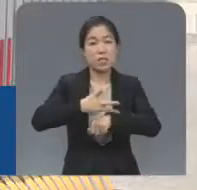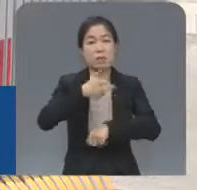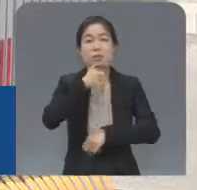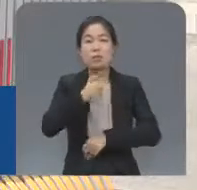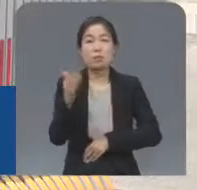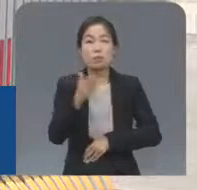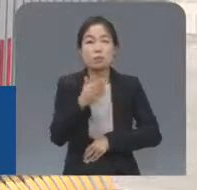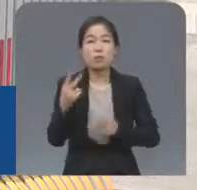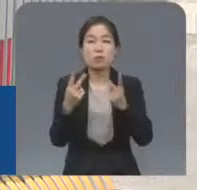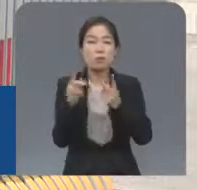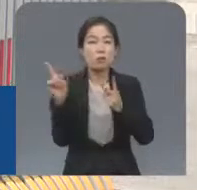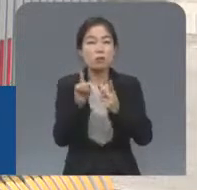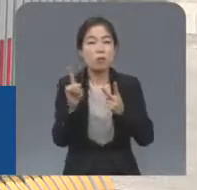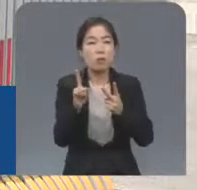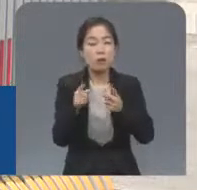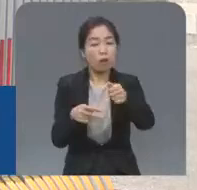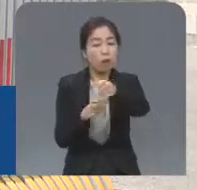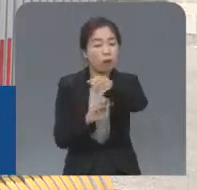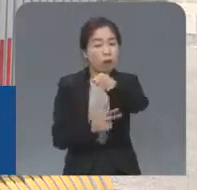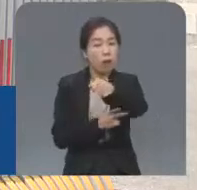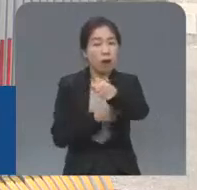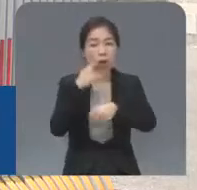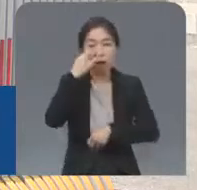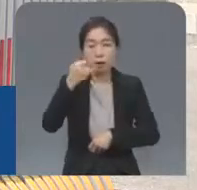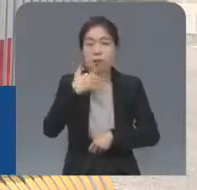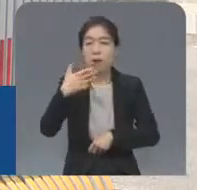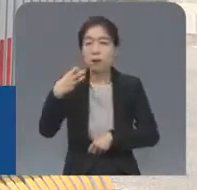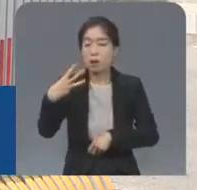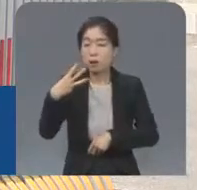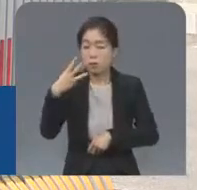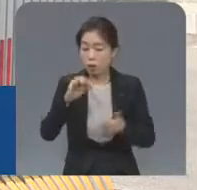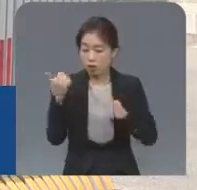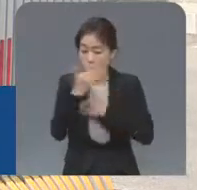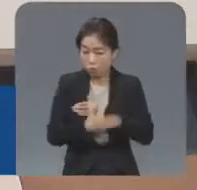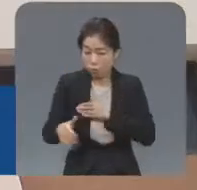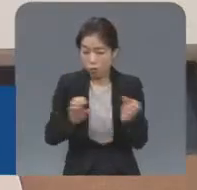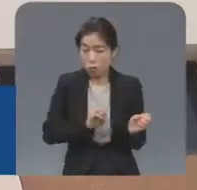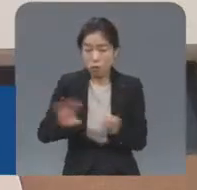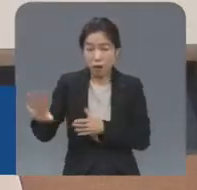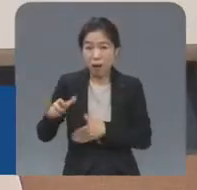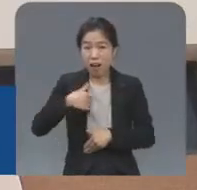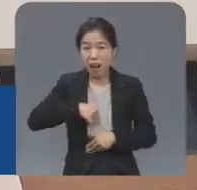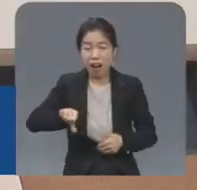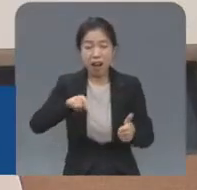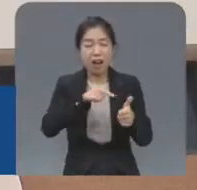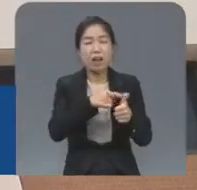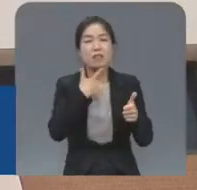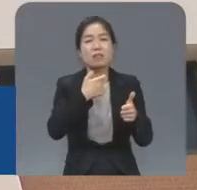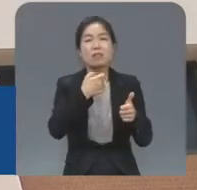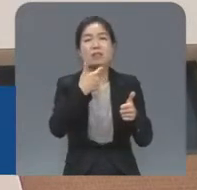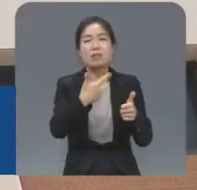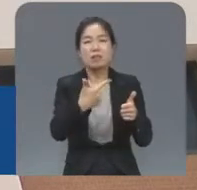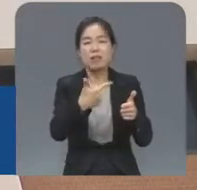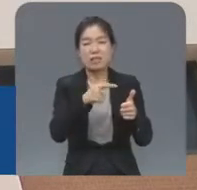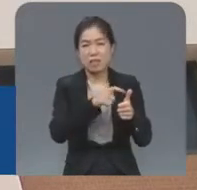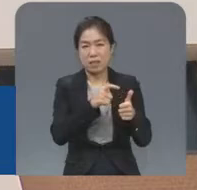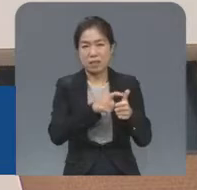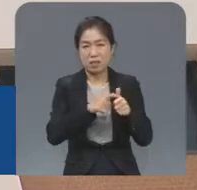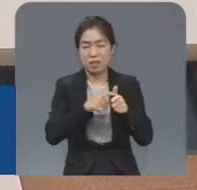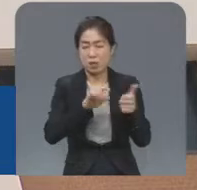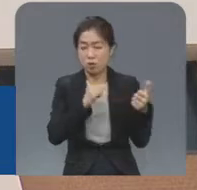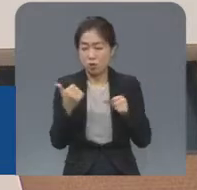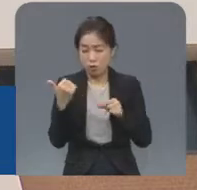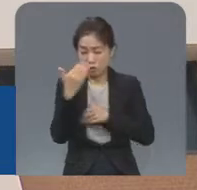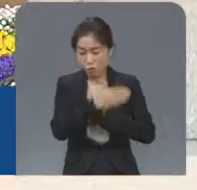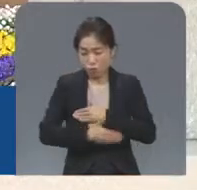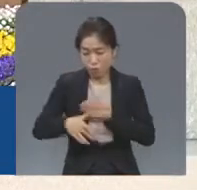50분쯤 곡성군의 한 다리에서 어머니 93살 B씨의 시신을 강물에 빠뜨린 아들 66살 A씨를 사체 유기